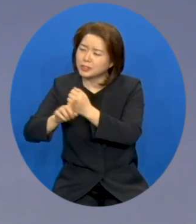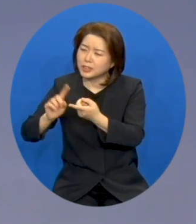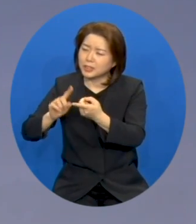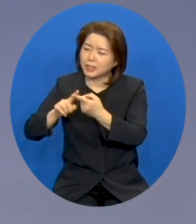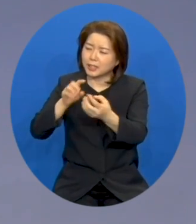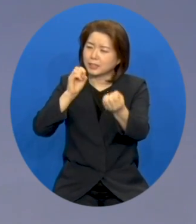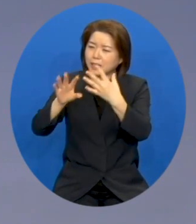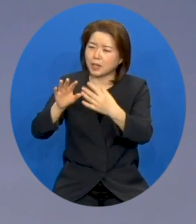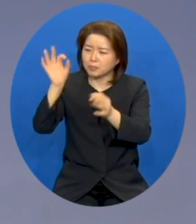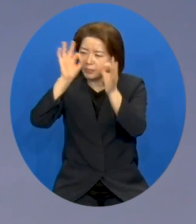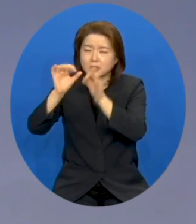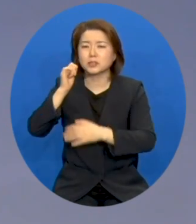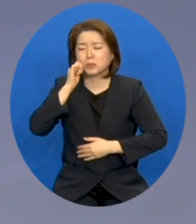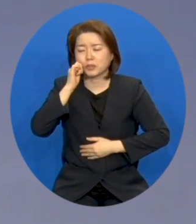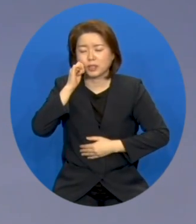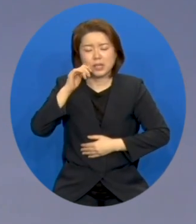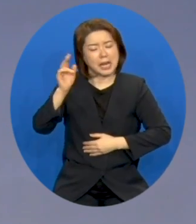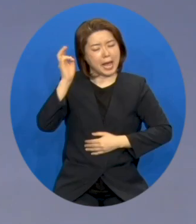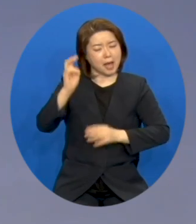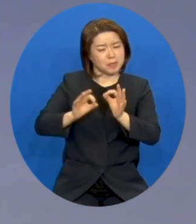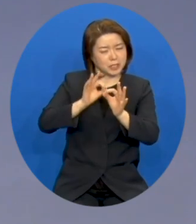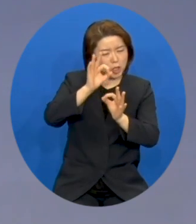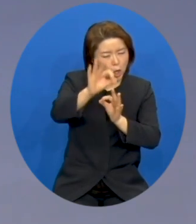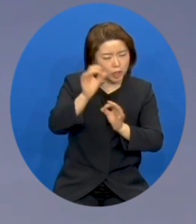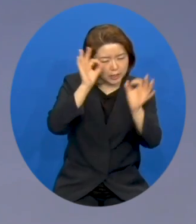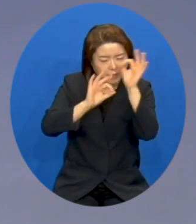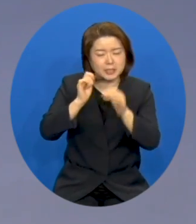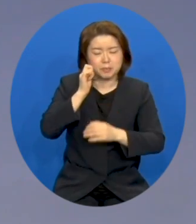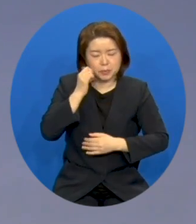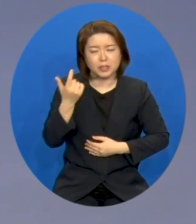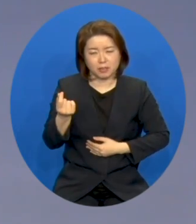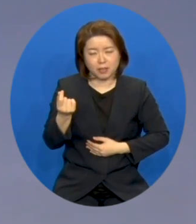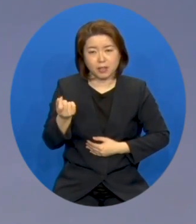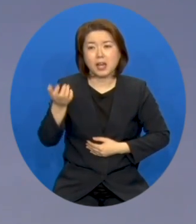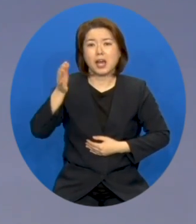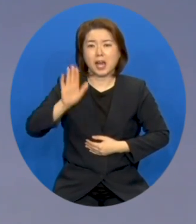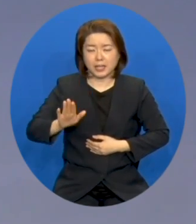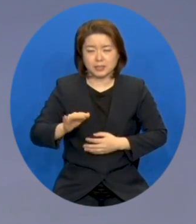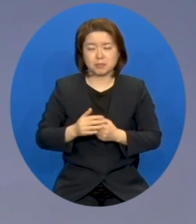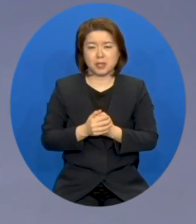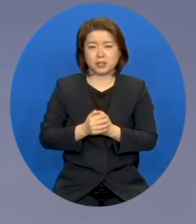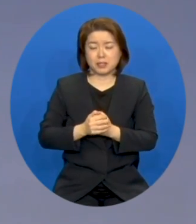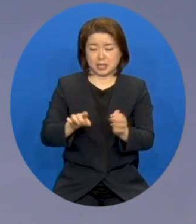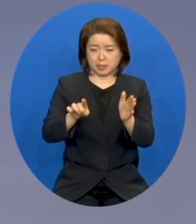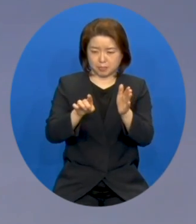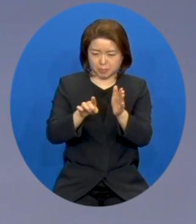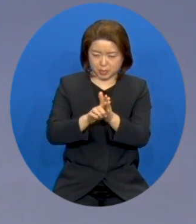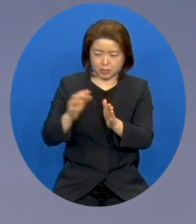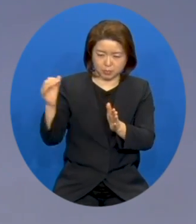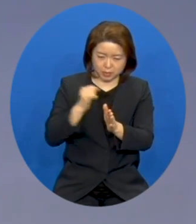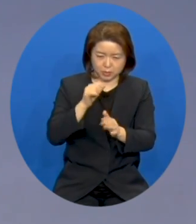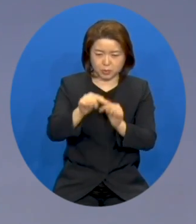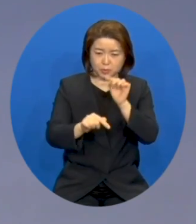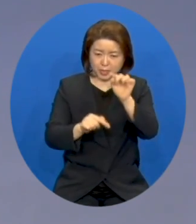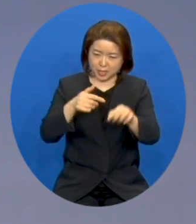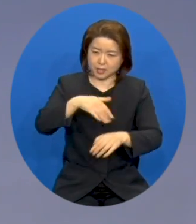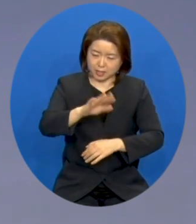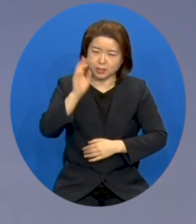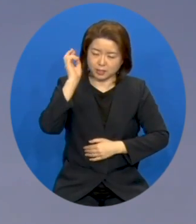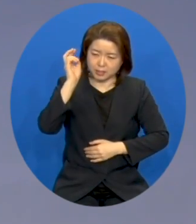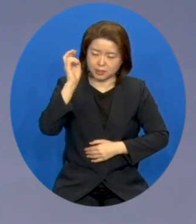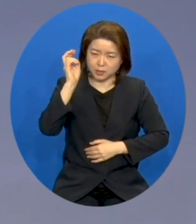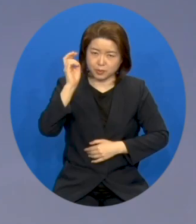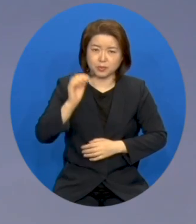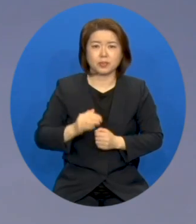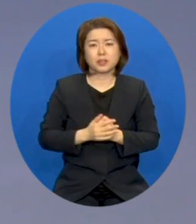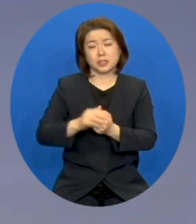못했고 영원히 찾지 못할 듯 합니다. 그래도 믿음으로 나아가야 하겠지요.